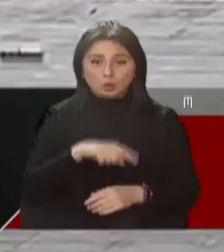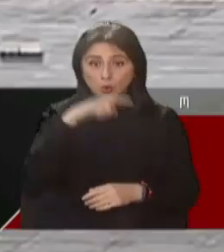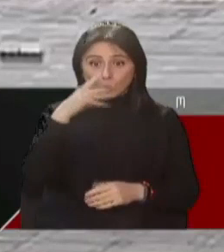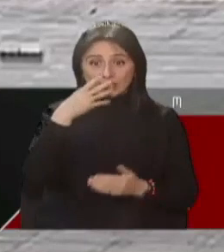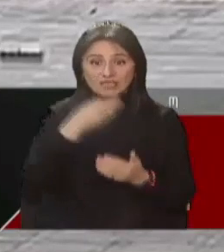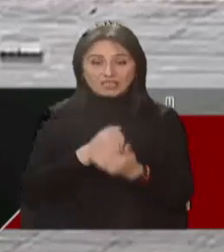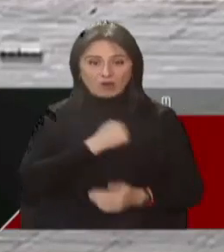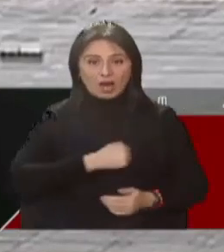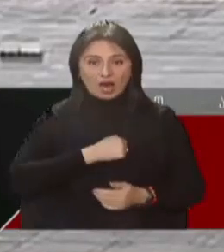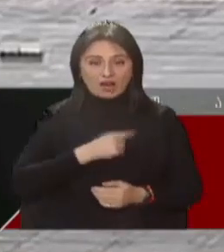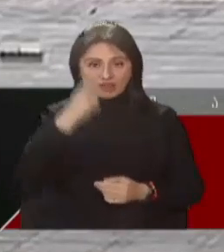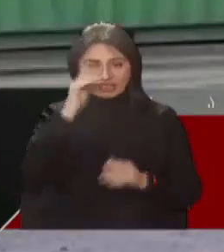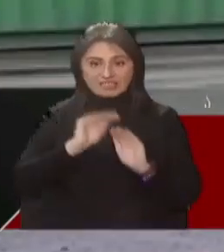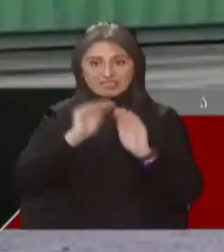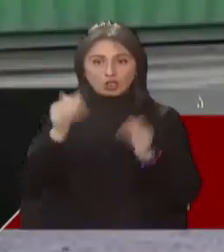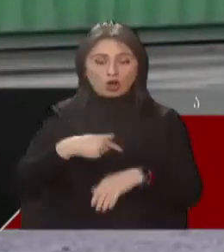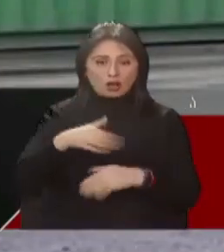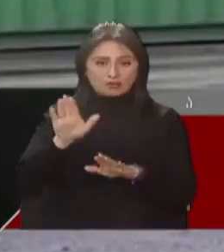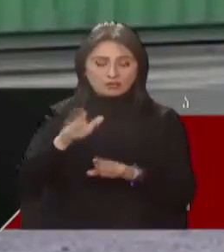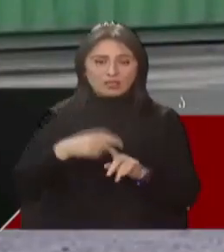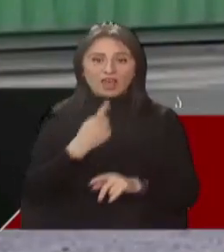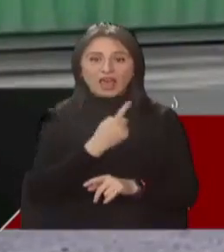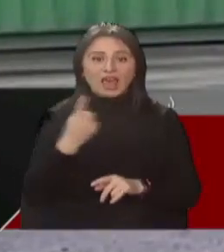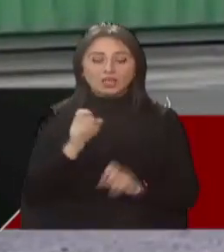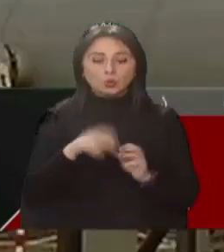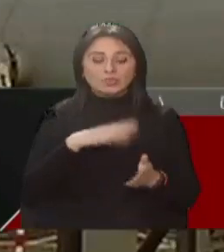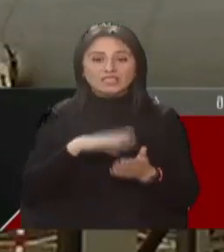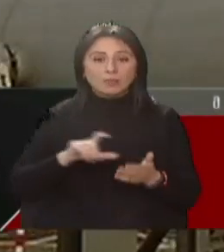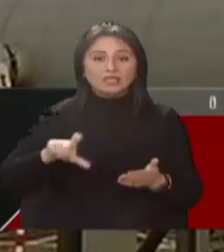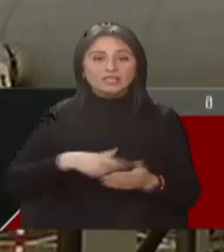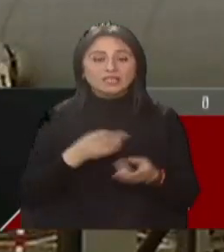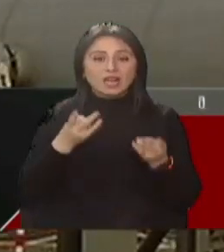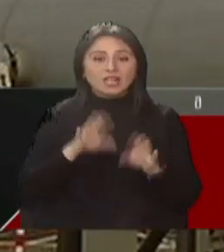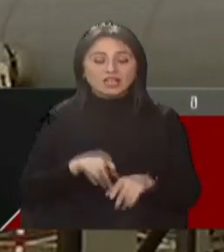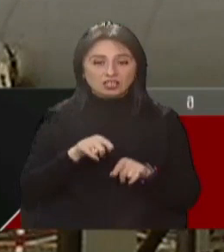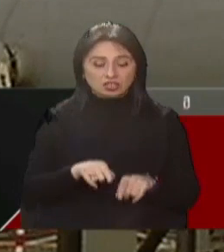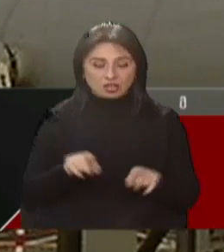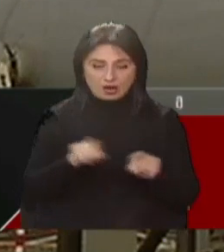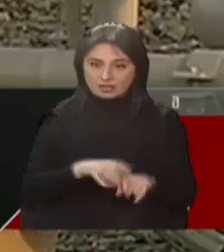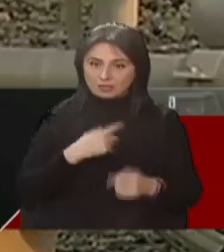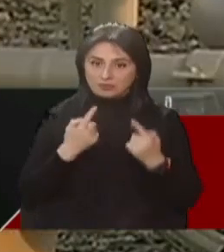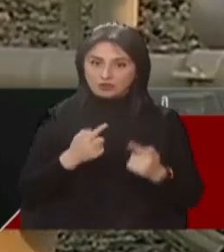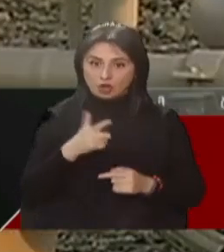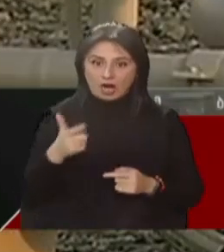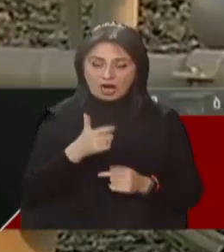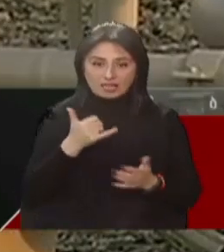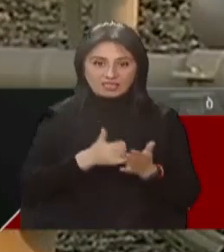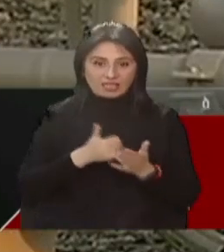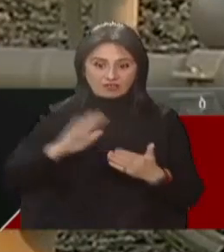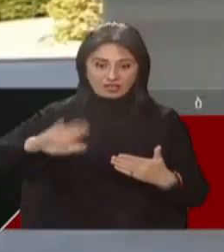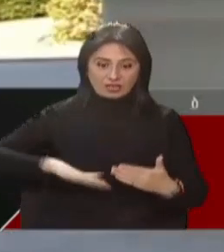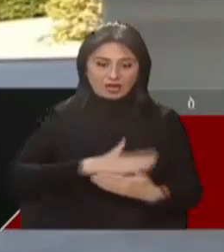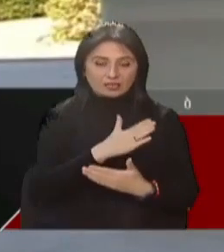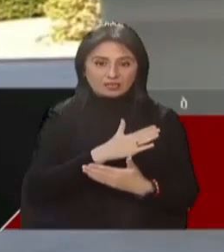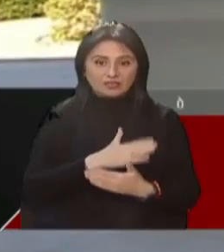რუსეთმა საკუთარი აგრესიით თავი იზოლაციაში მოიქცია, ერთადერთ უსაფრთხო გზად რჩება, მით უმეტეს ასე მნიშვნელოვანი გაზისა და ნავთობის